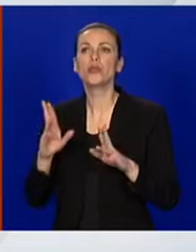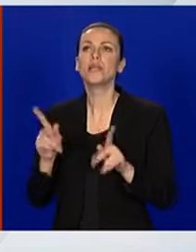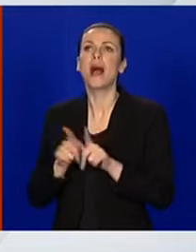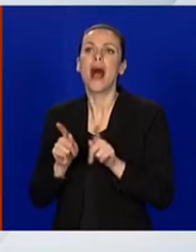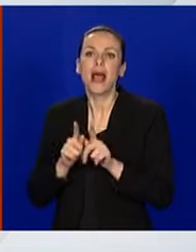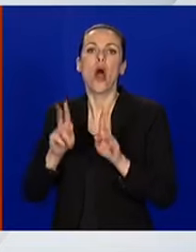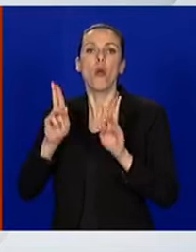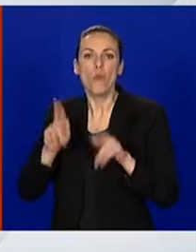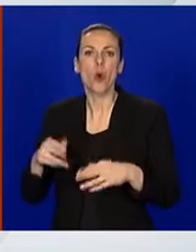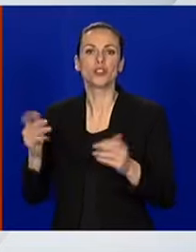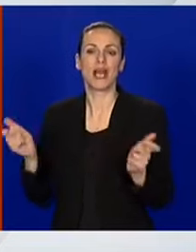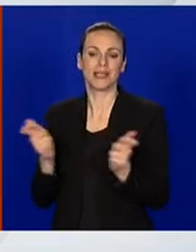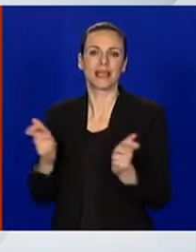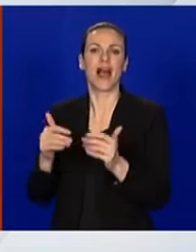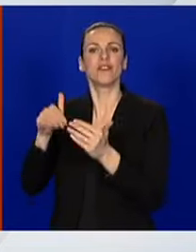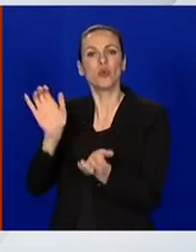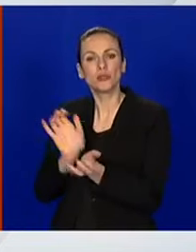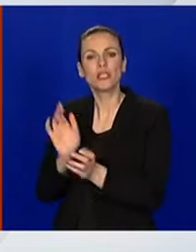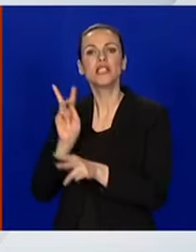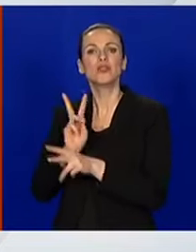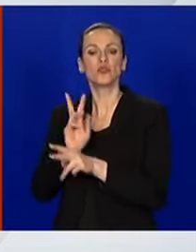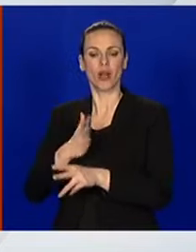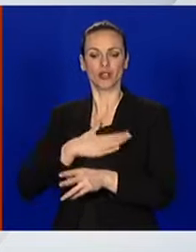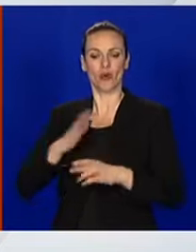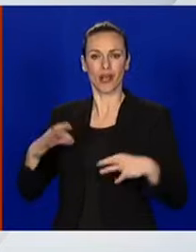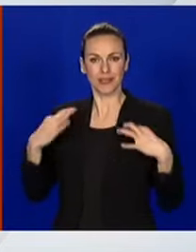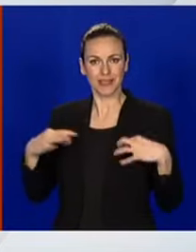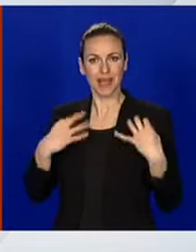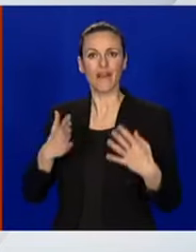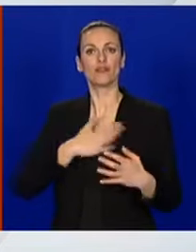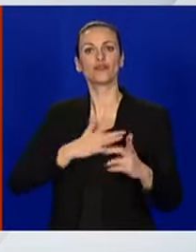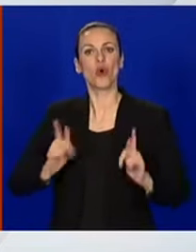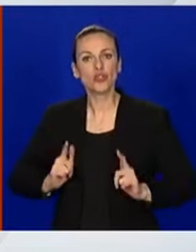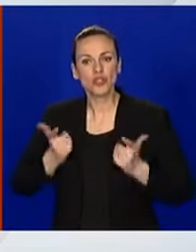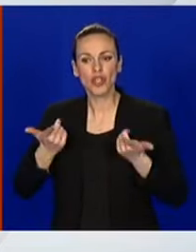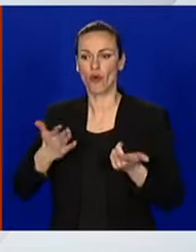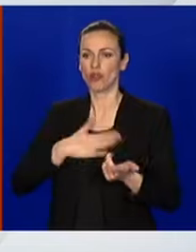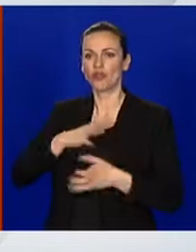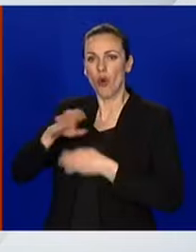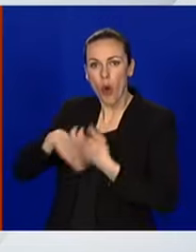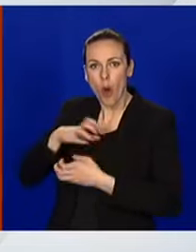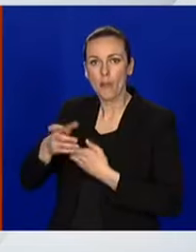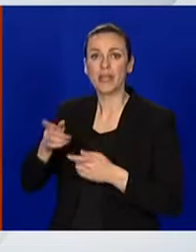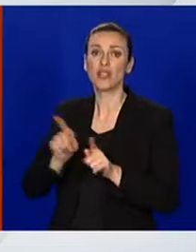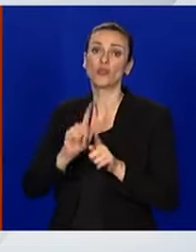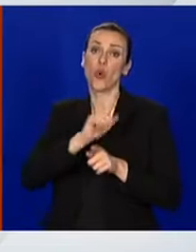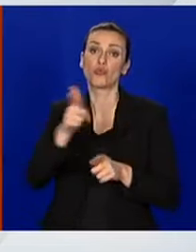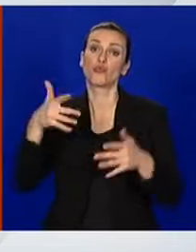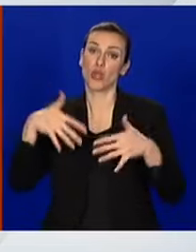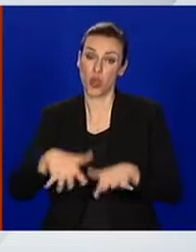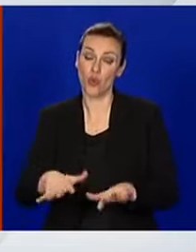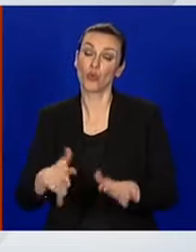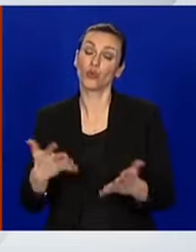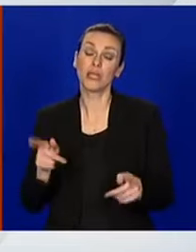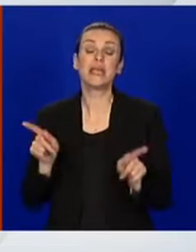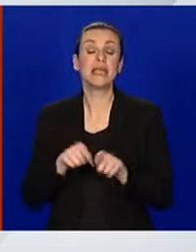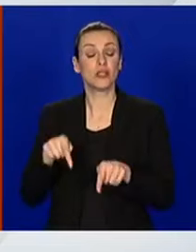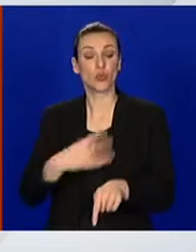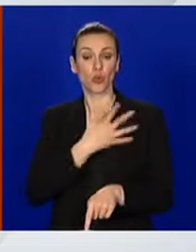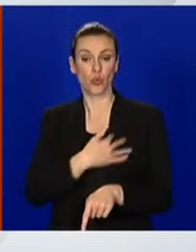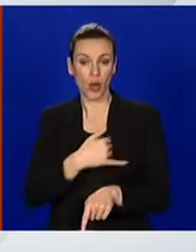proslave Uskrs i sačuvaju zdravlje i živote svih svojih najdražih i svojih sugrađana. Tako je u